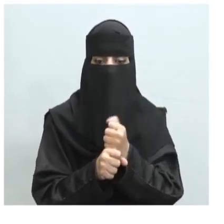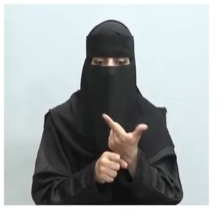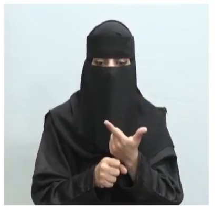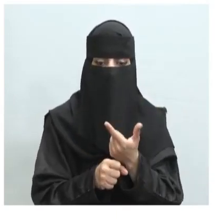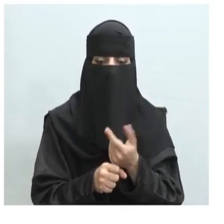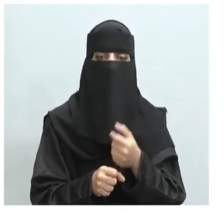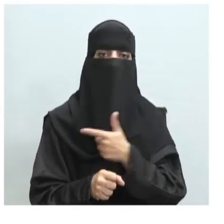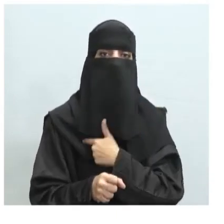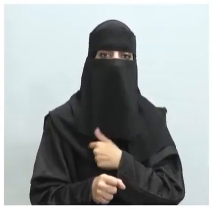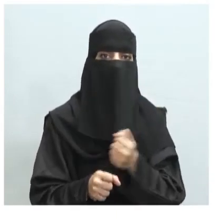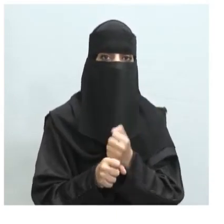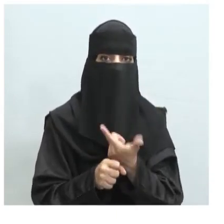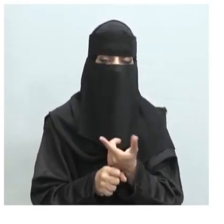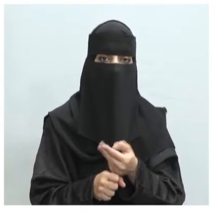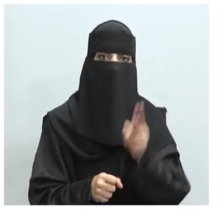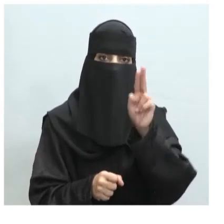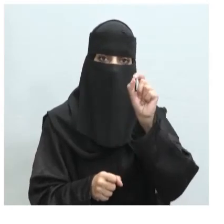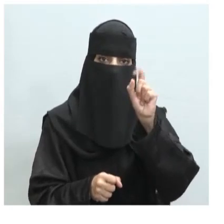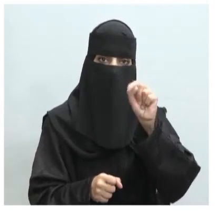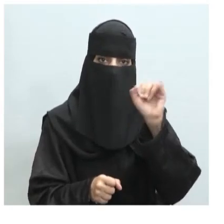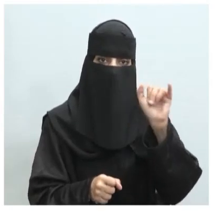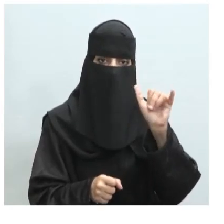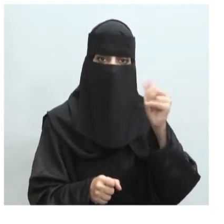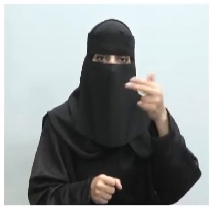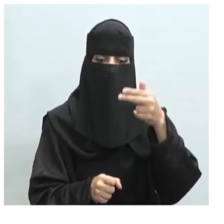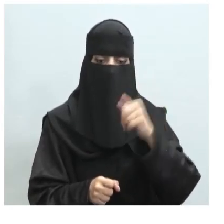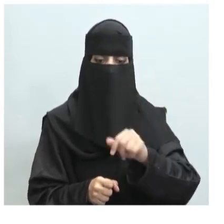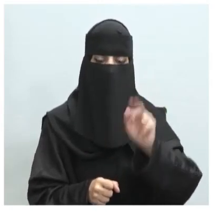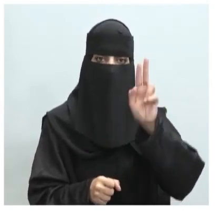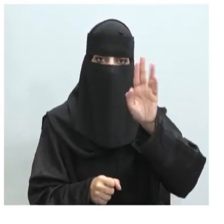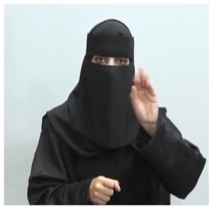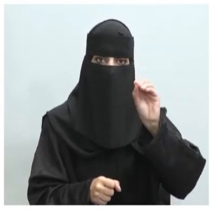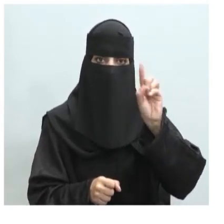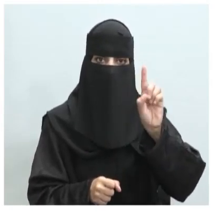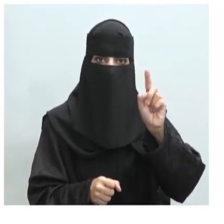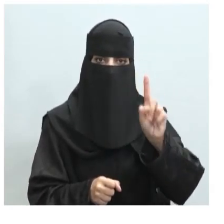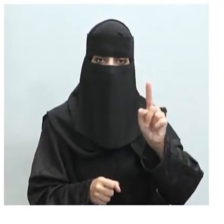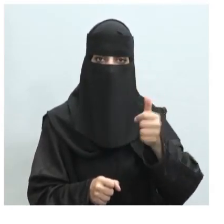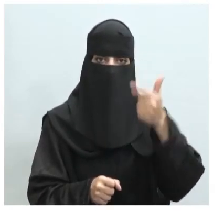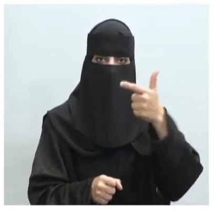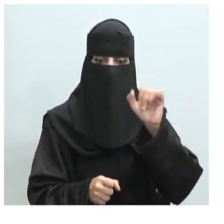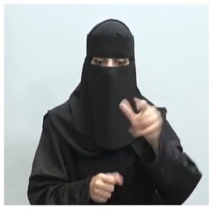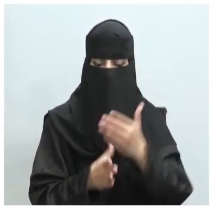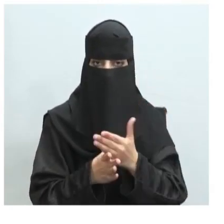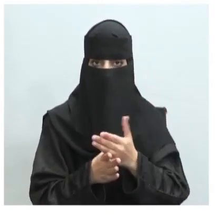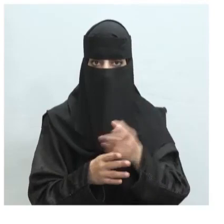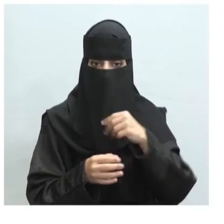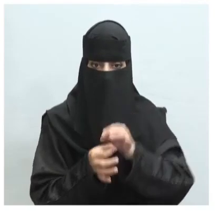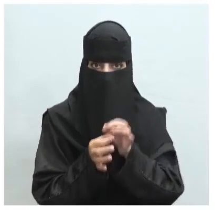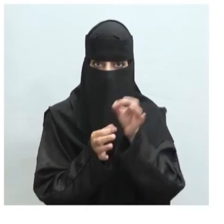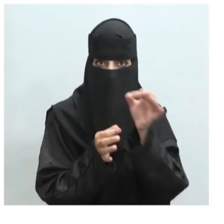بالتفريغ الكهربائي اذا العمليه التي تتم عبر انتقال الشحنات من اجسامنا الى مقبض الباب